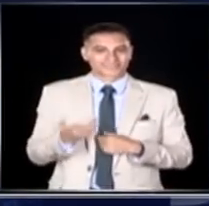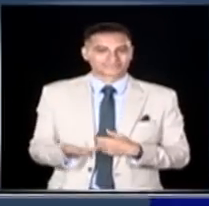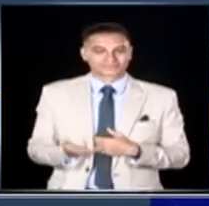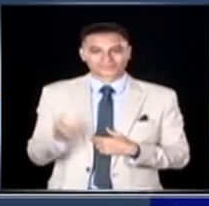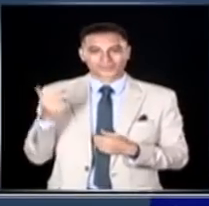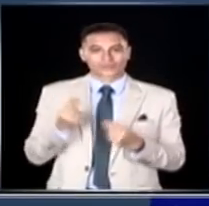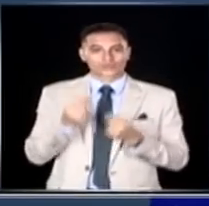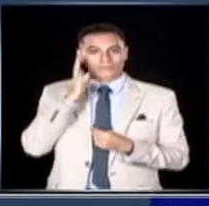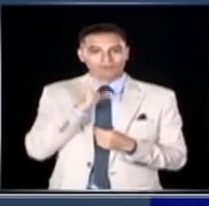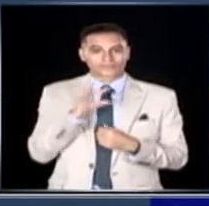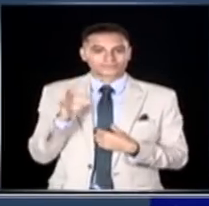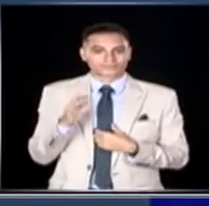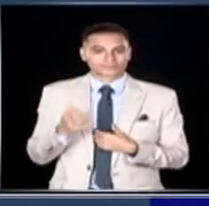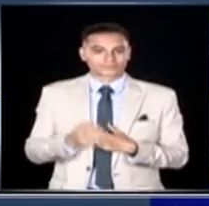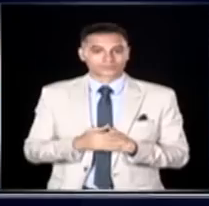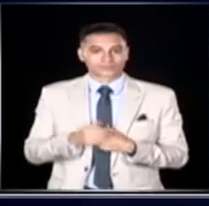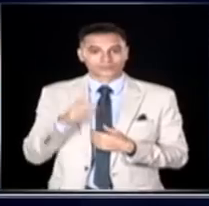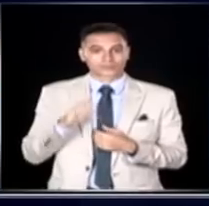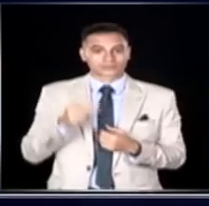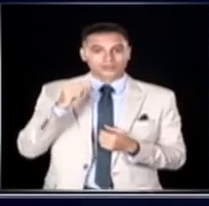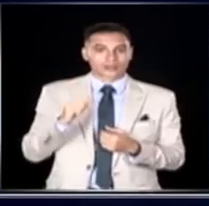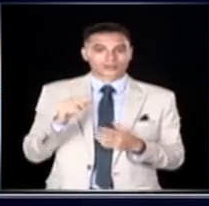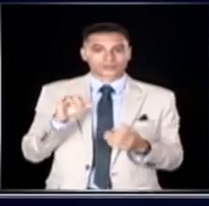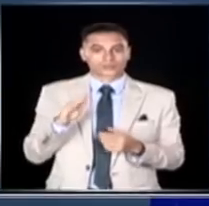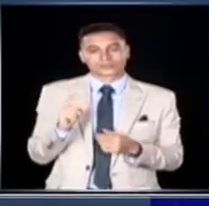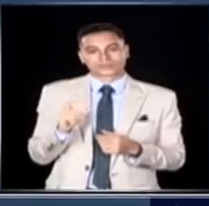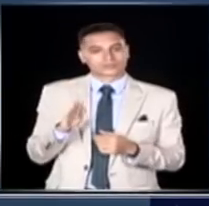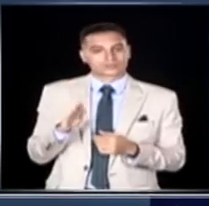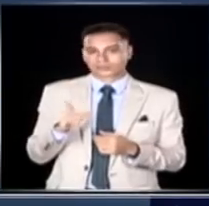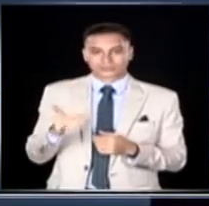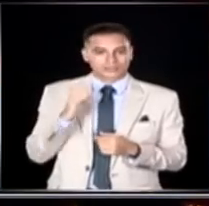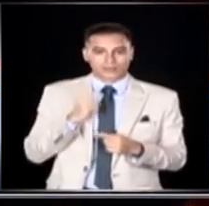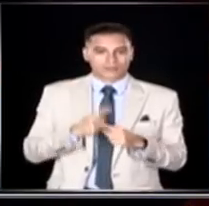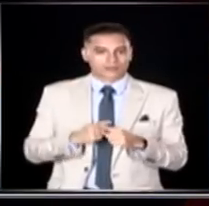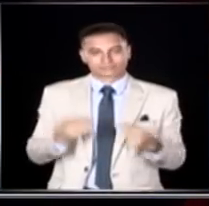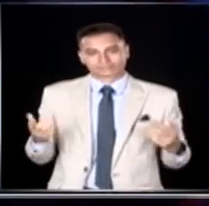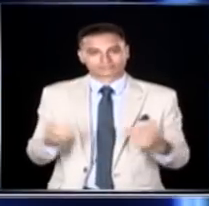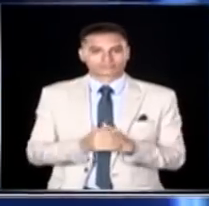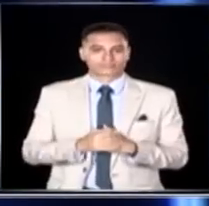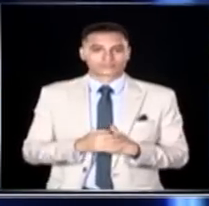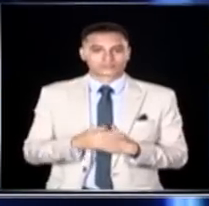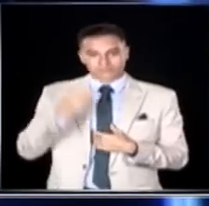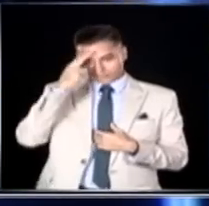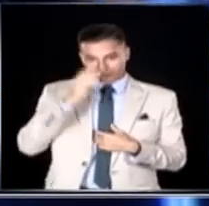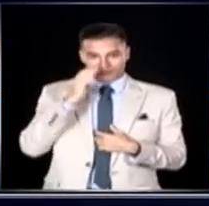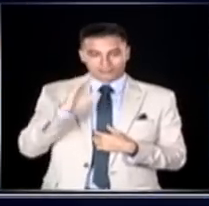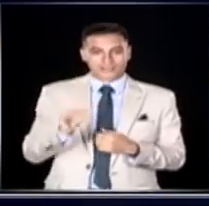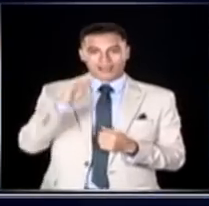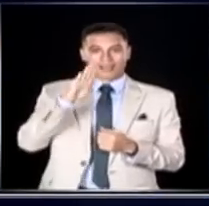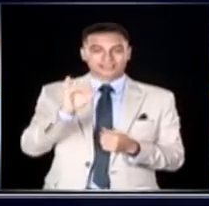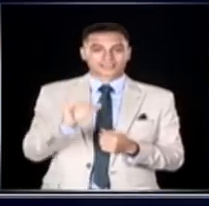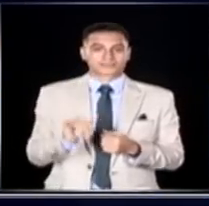كوميدية. مين؟ إسعاد يونس. إجابة خاطئة. مين بقى؟ ياسمين عبد العزيز.